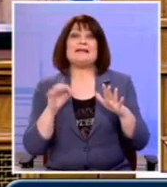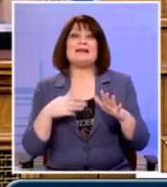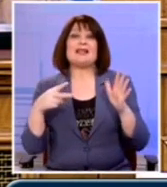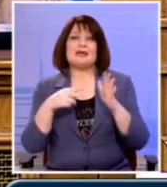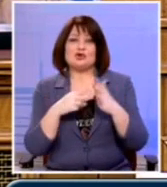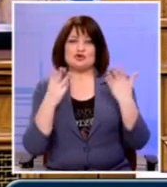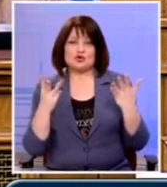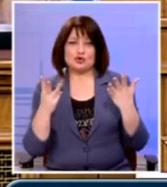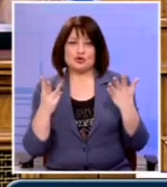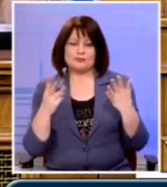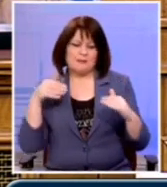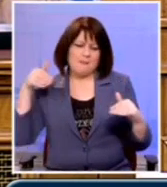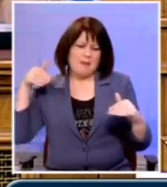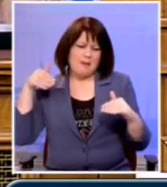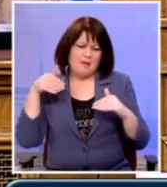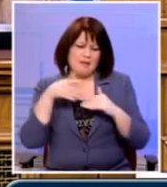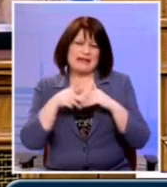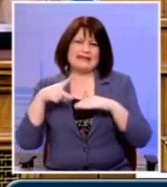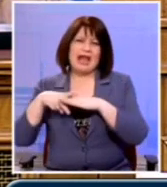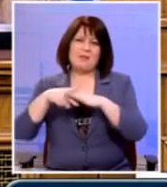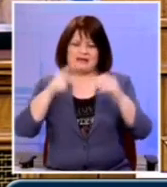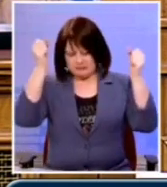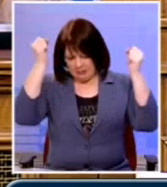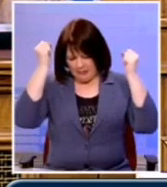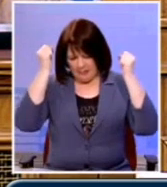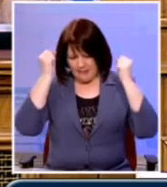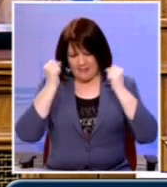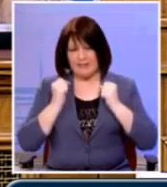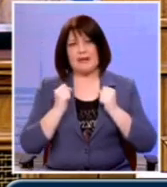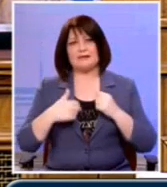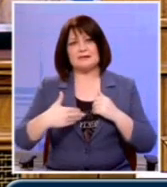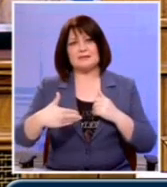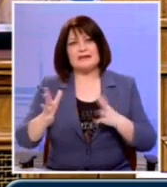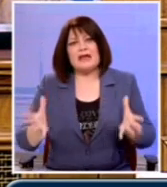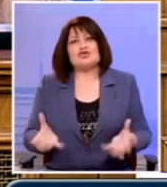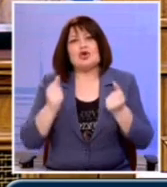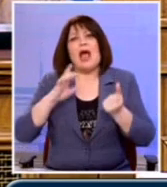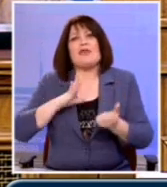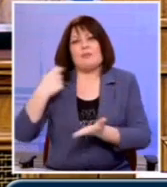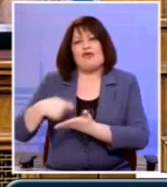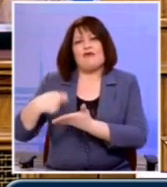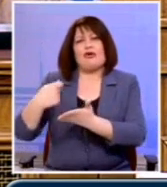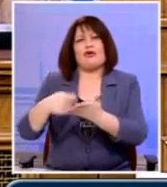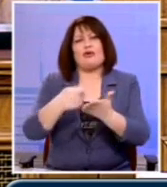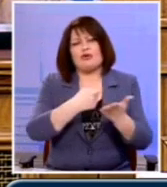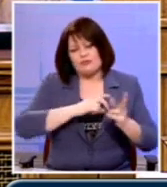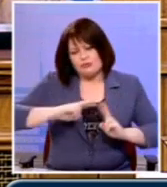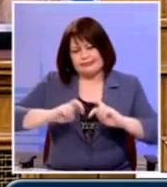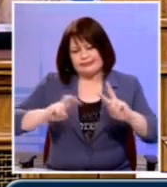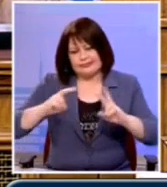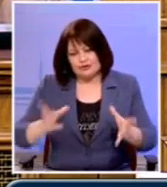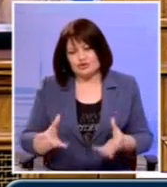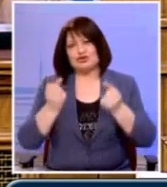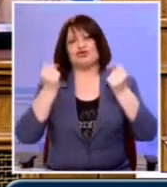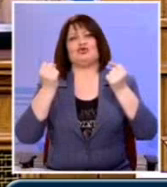2008. Και κατέρευσαν οι τράπεζες. Και τις διασώσαν οι φορολογούμενοι. Και να σου ξαφνικά που